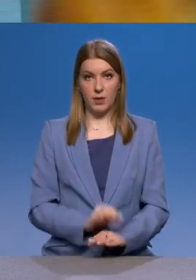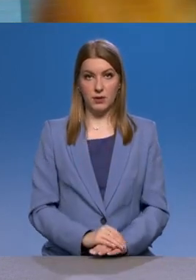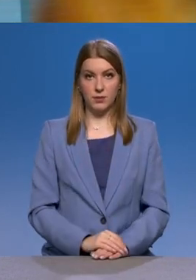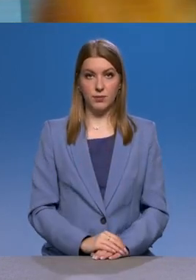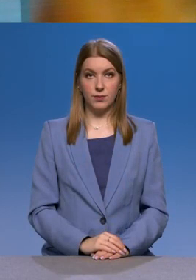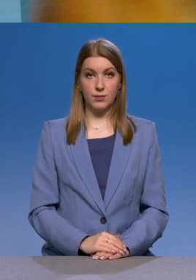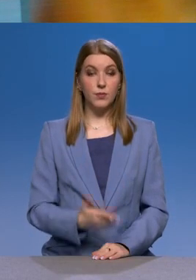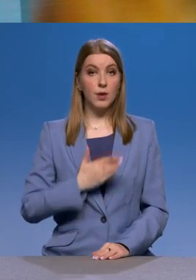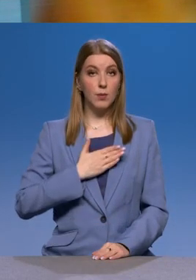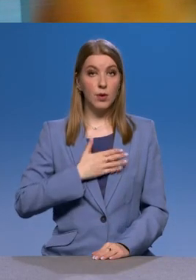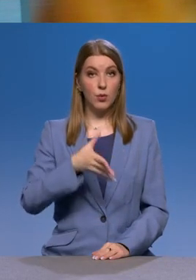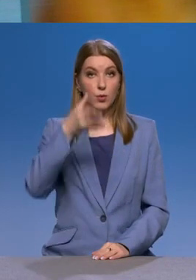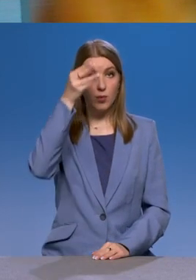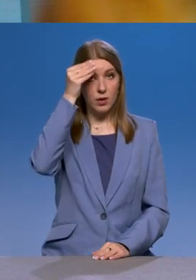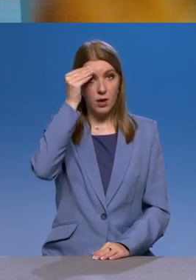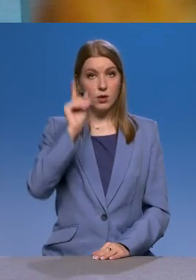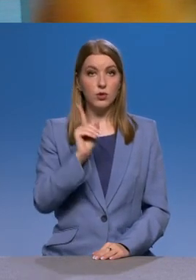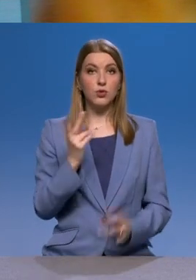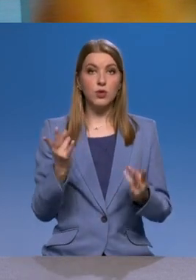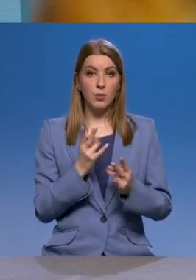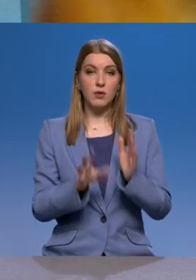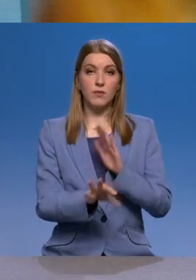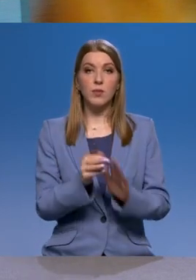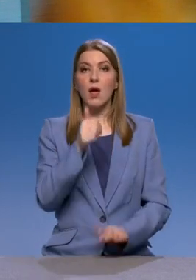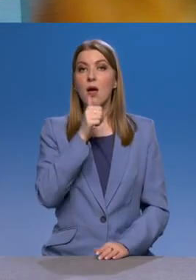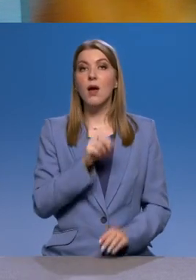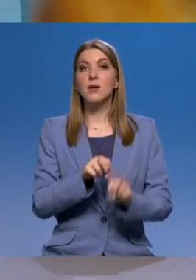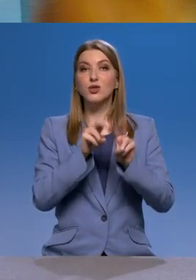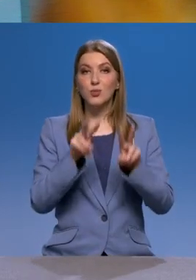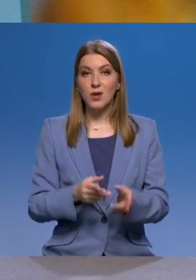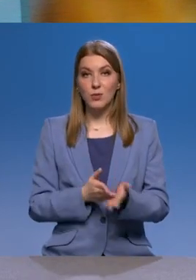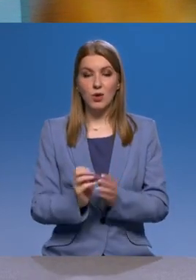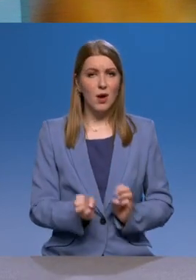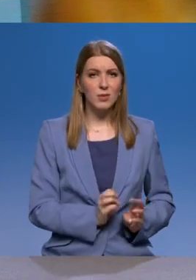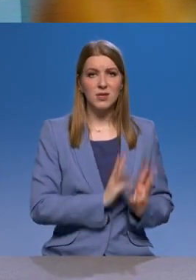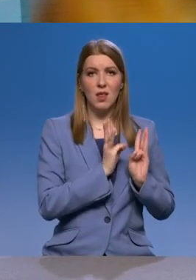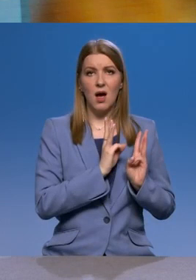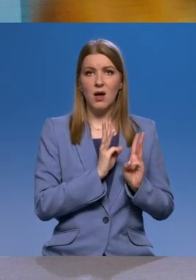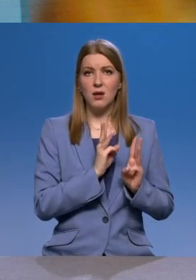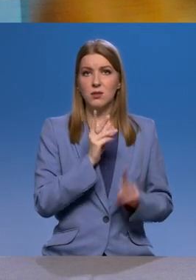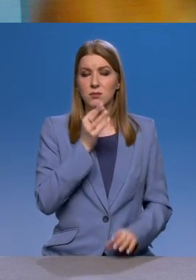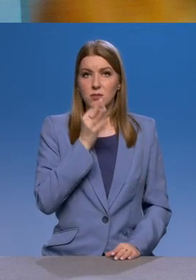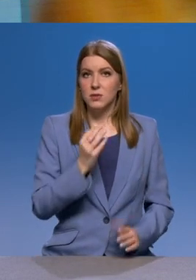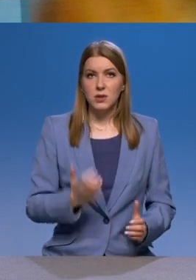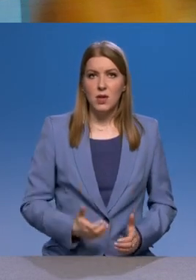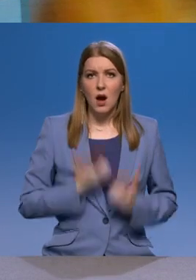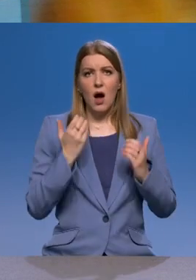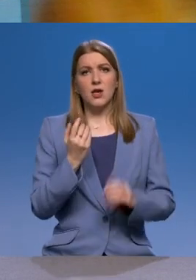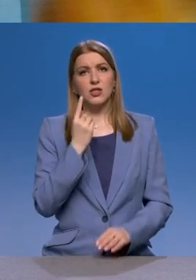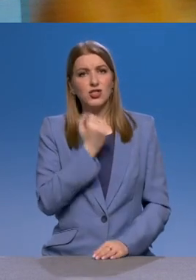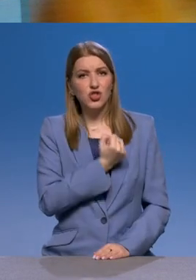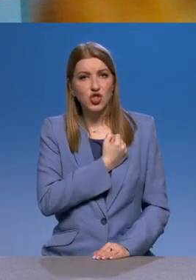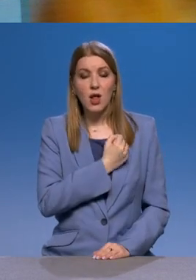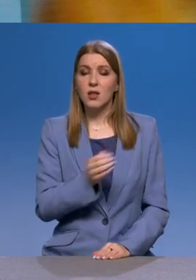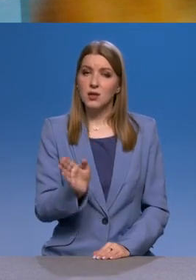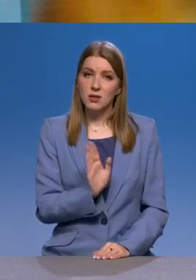Мое мнение, что нужно выбрать все-таки экспертный подход. Да, не эмоциональное, страшно или да, там жалко, а то, что